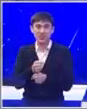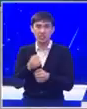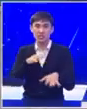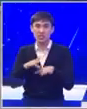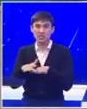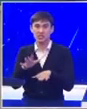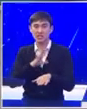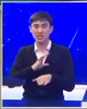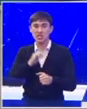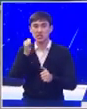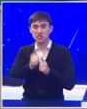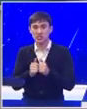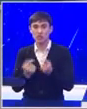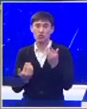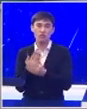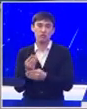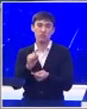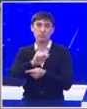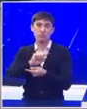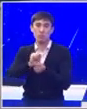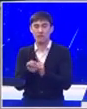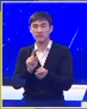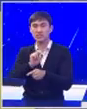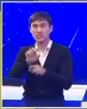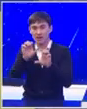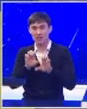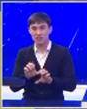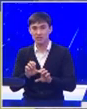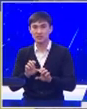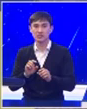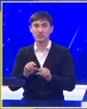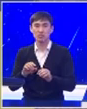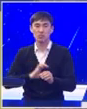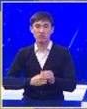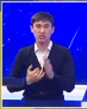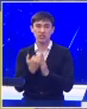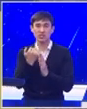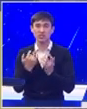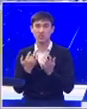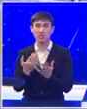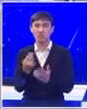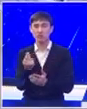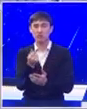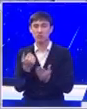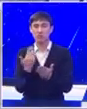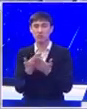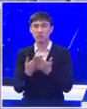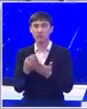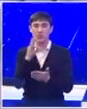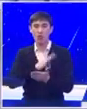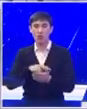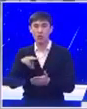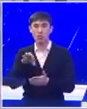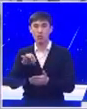стали частые нововведения и поправки в законодательстве. В частности, повышение требований по капиталу. К примеру, уровень дохода